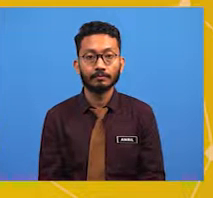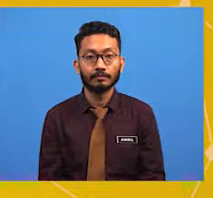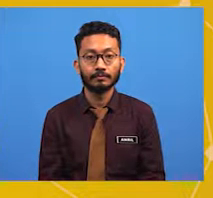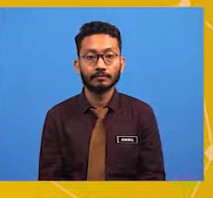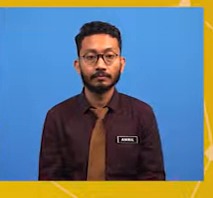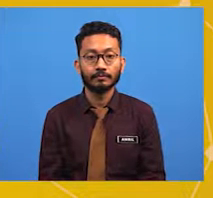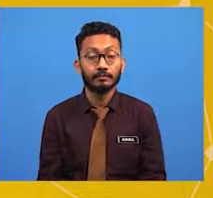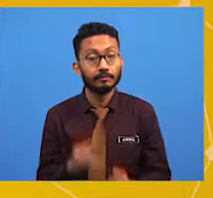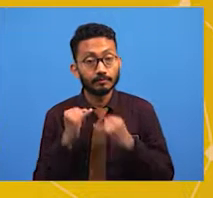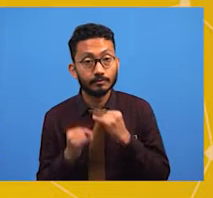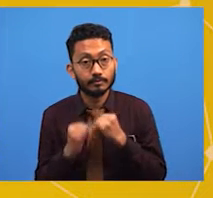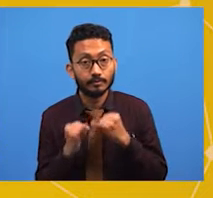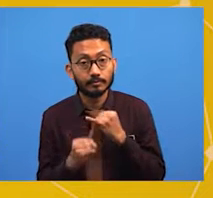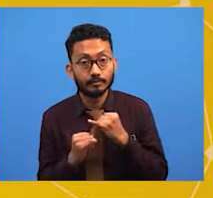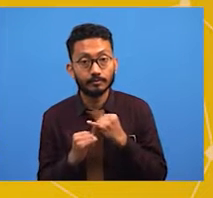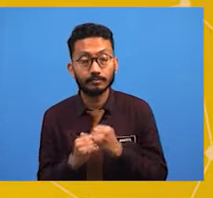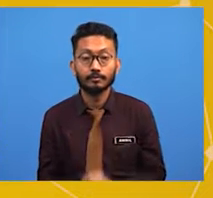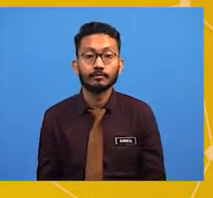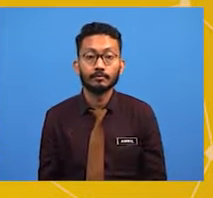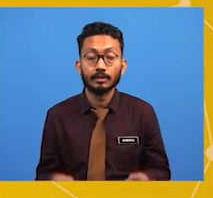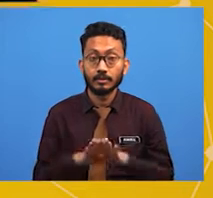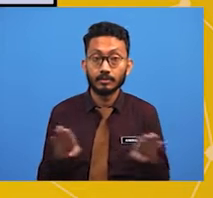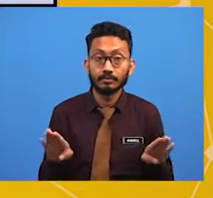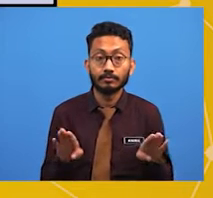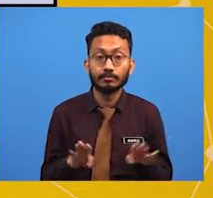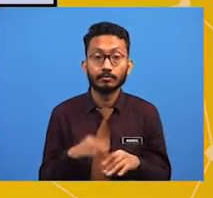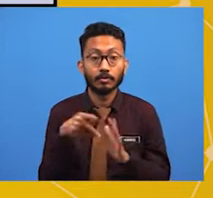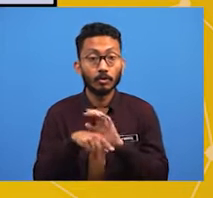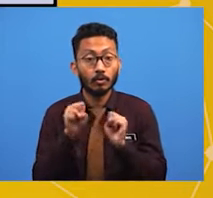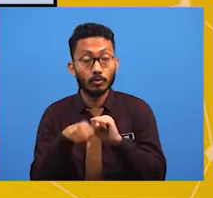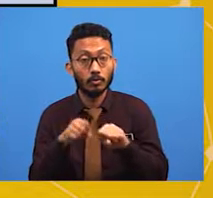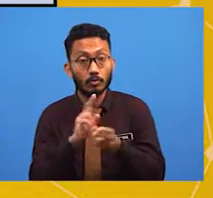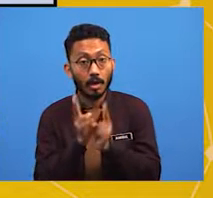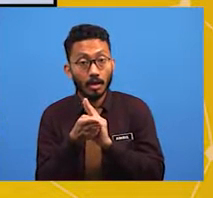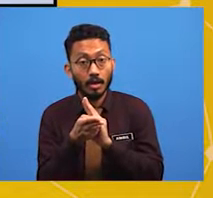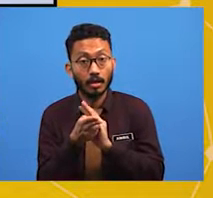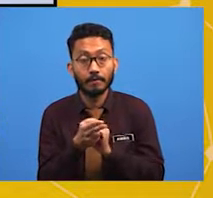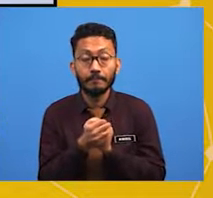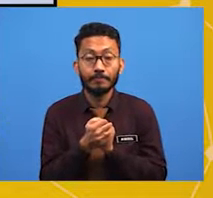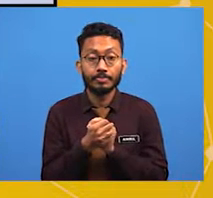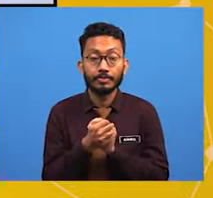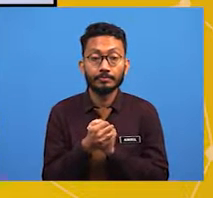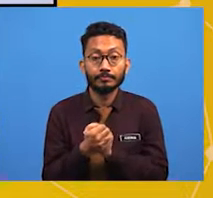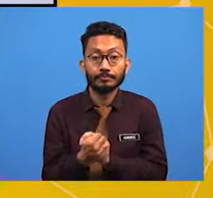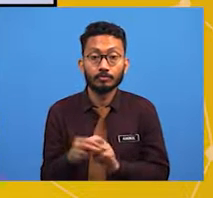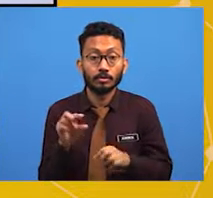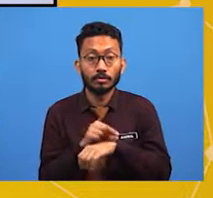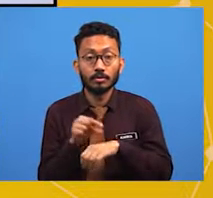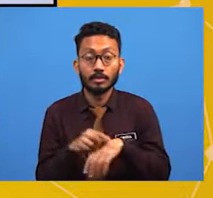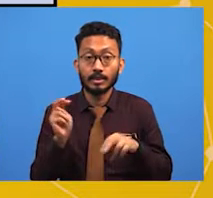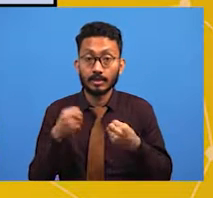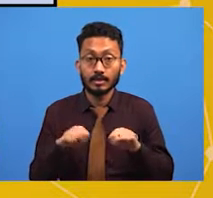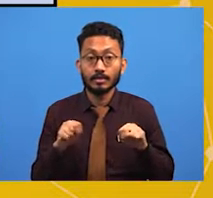Akhir sekali, ciri yang ketiga ialah standard penggunaan nilai bagi pemboleh ubah dan